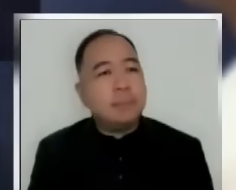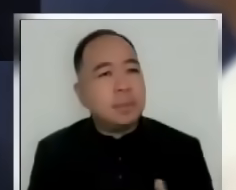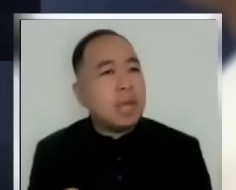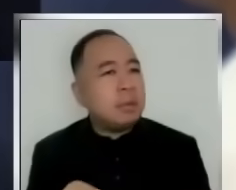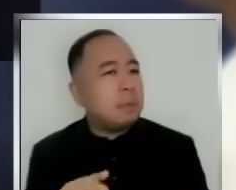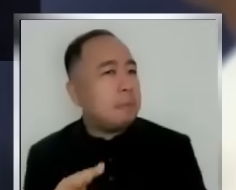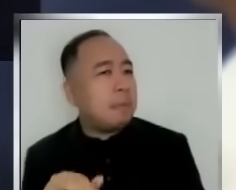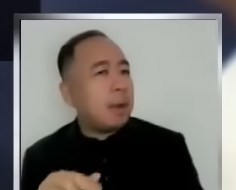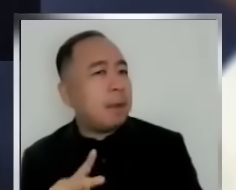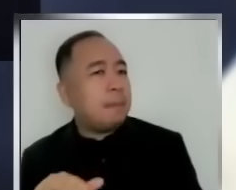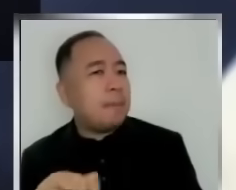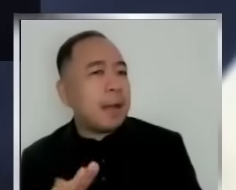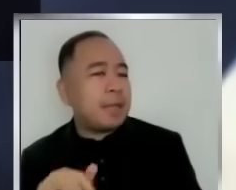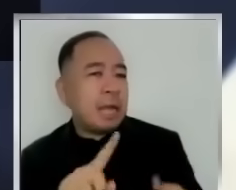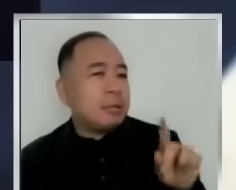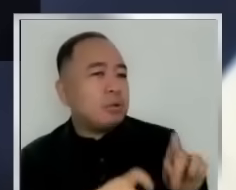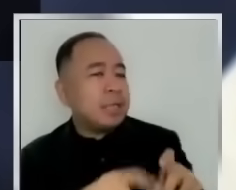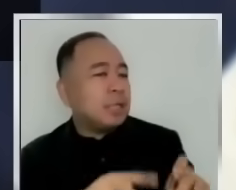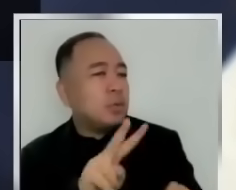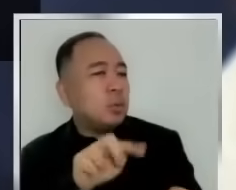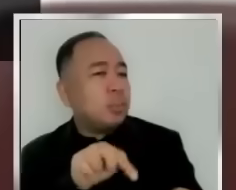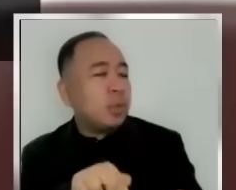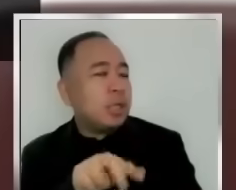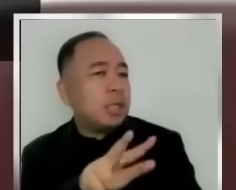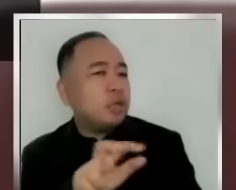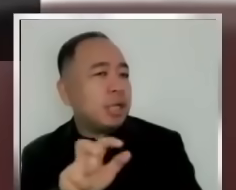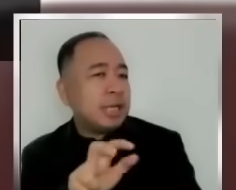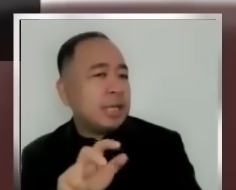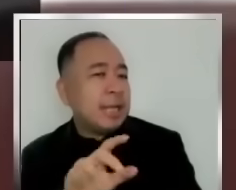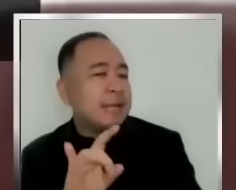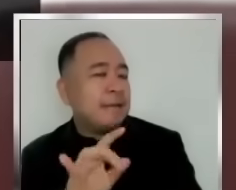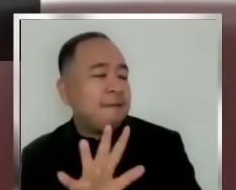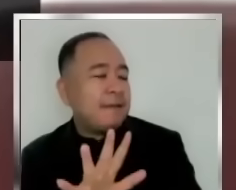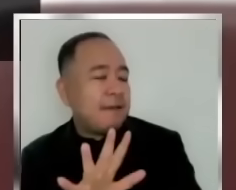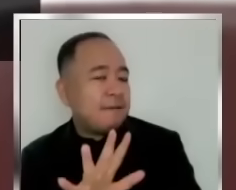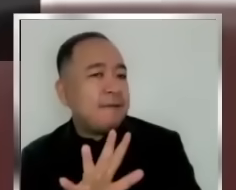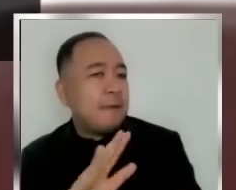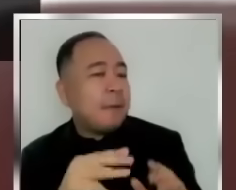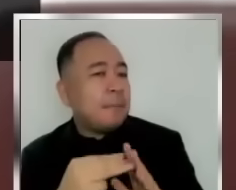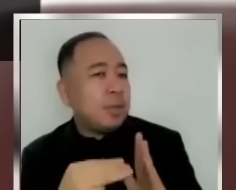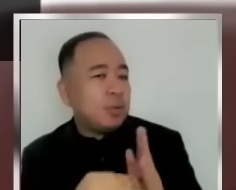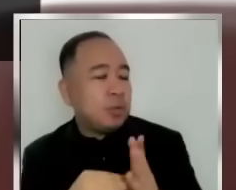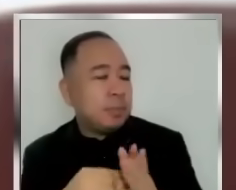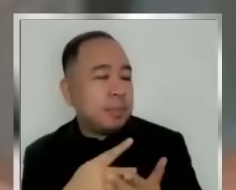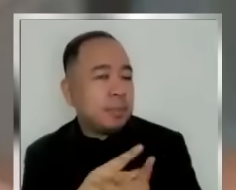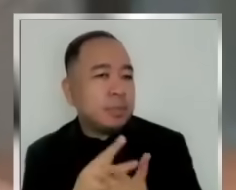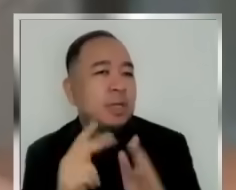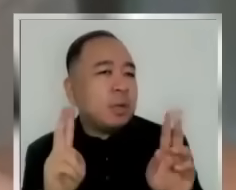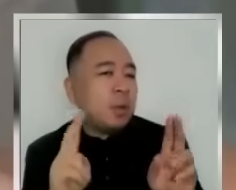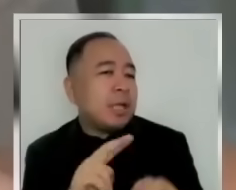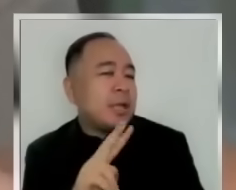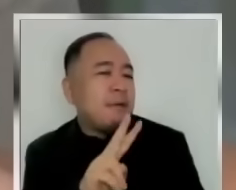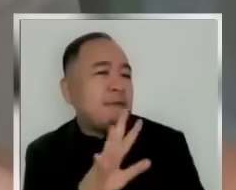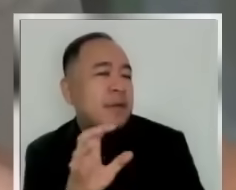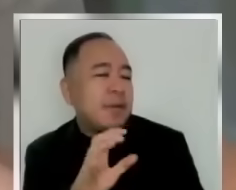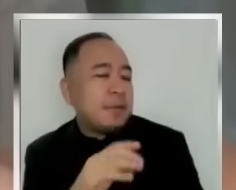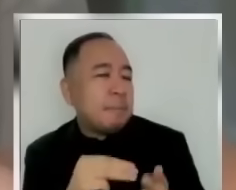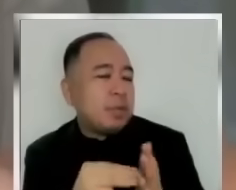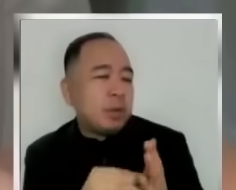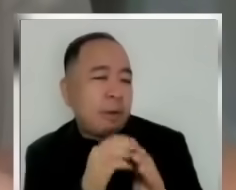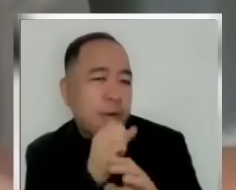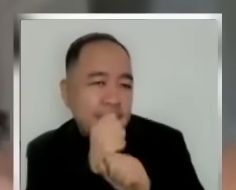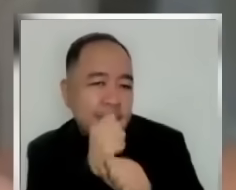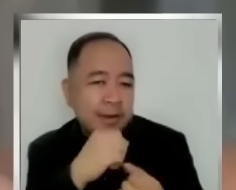sa 2.385 billion pesos budget, ang 500 million confidential fund ng tanggapan. Maraming dapat ipaliwanag sa